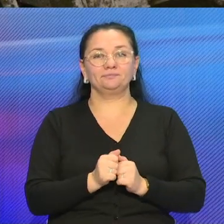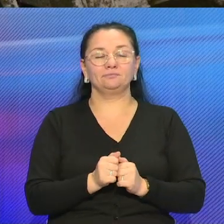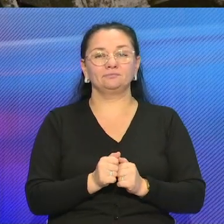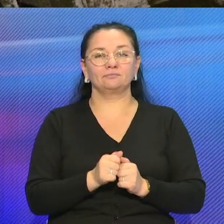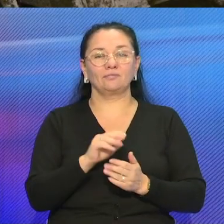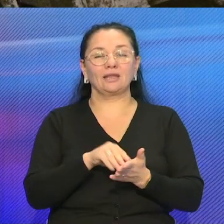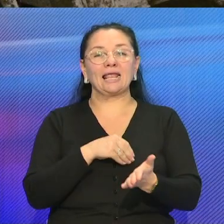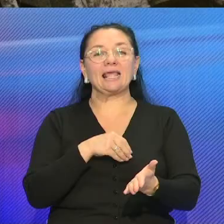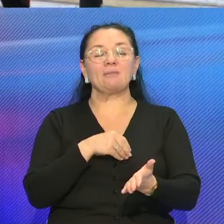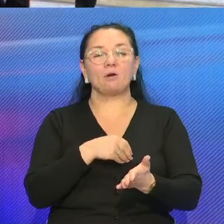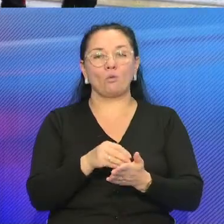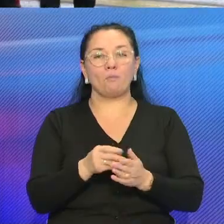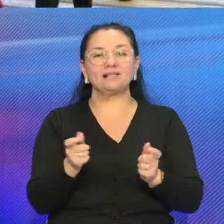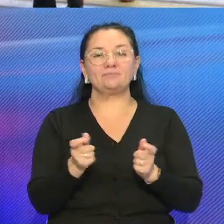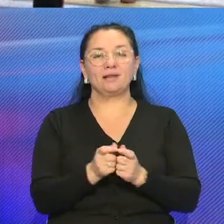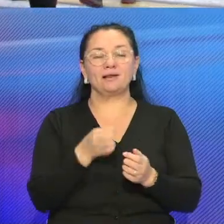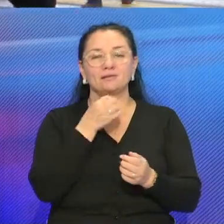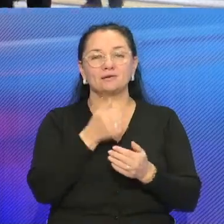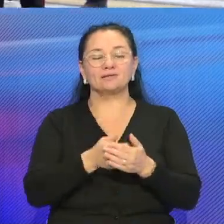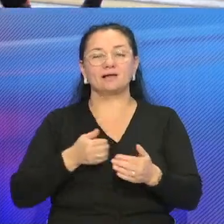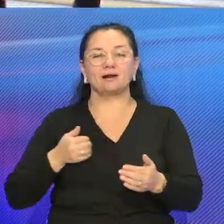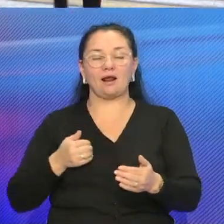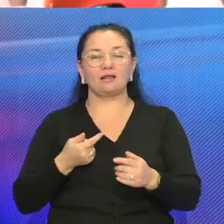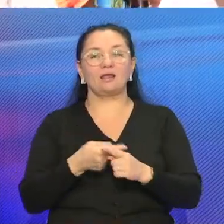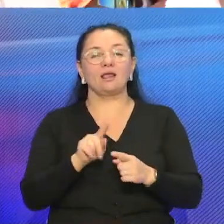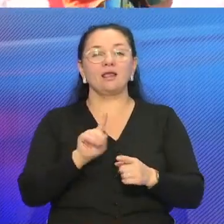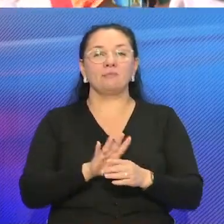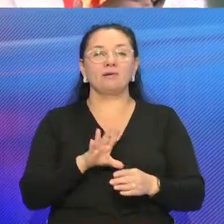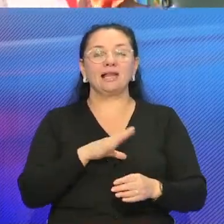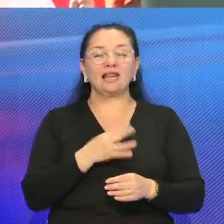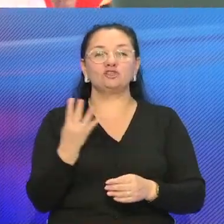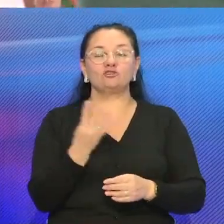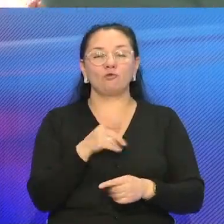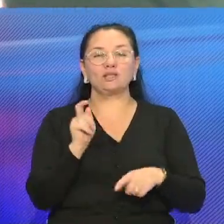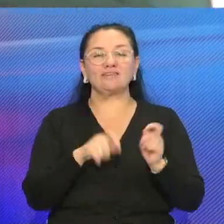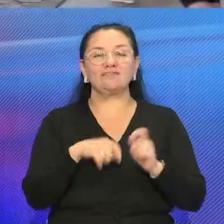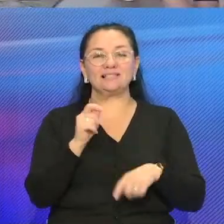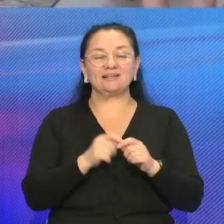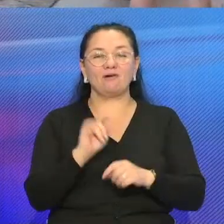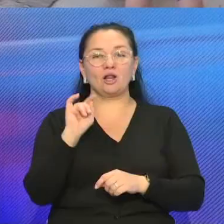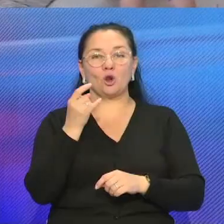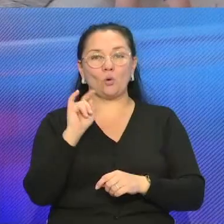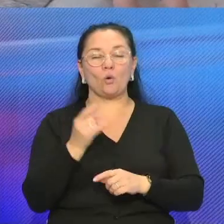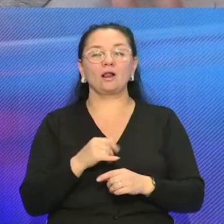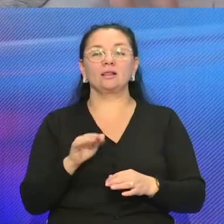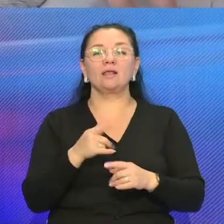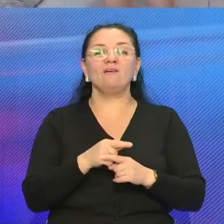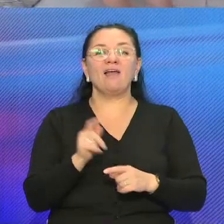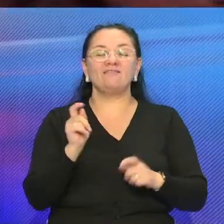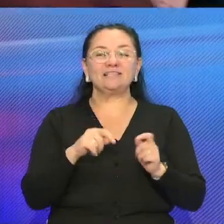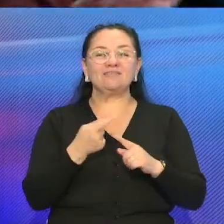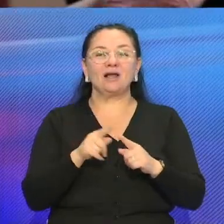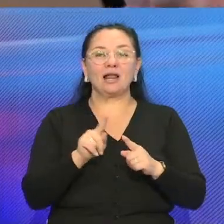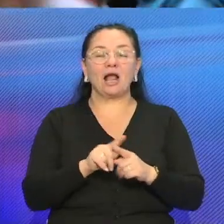и покупать билеты заранее. Аншлагі ў двух залах былі пачат чацвёртага фестывалю лялечнага мастацтва «Лялькі над Нёманам», які ў